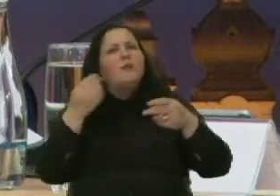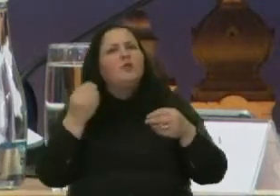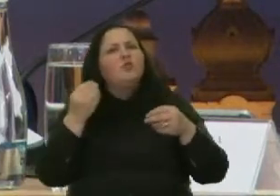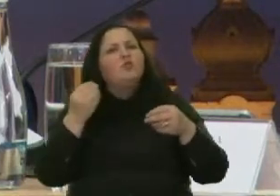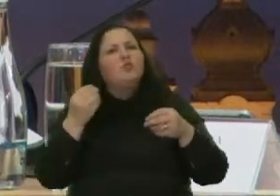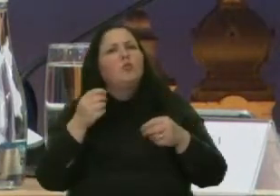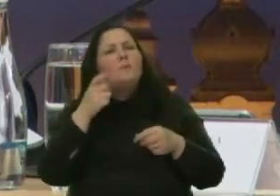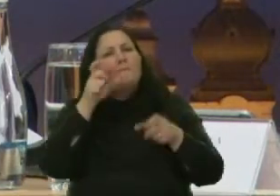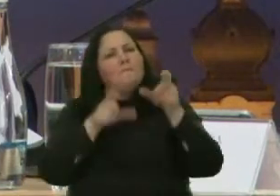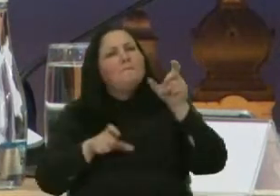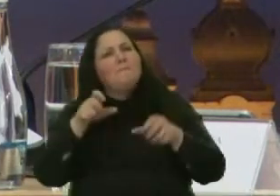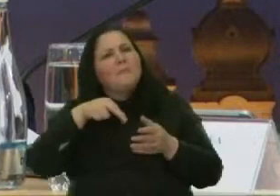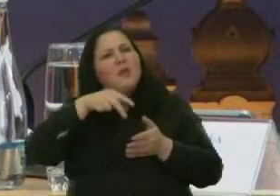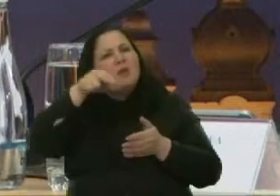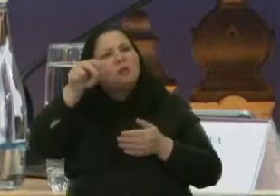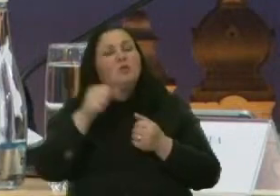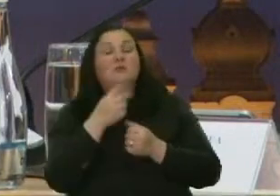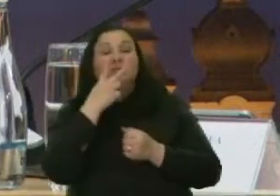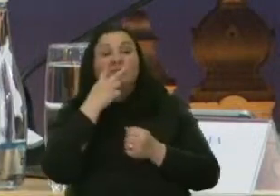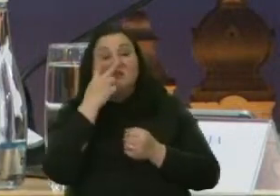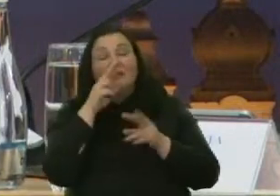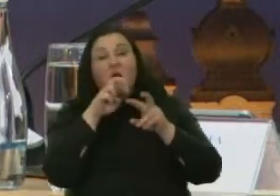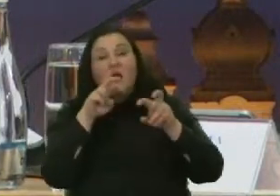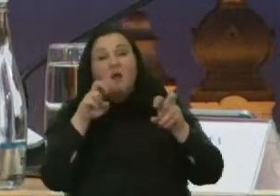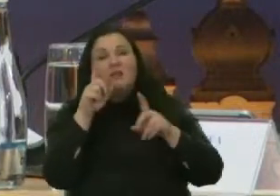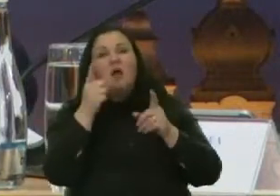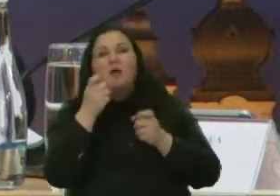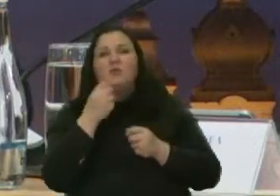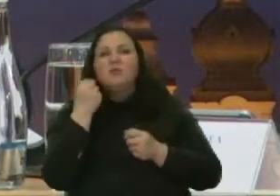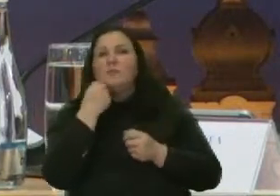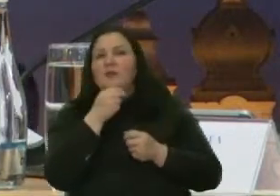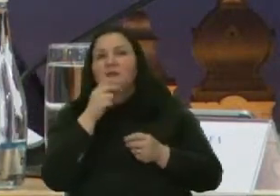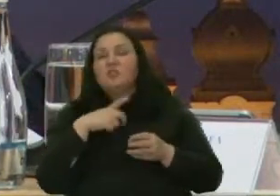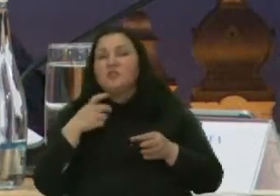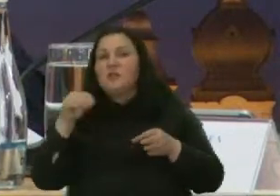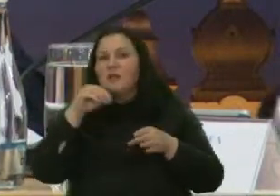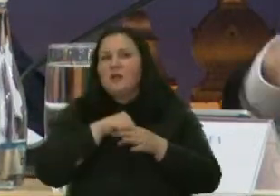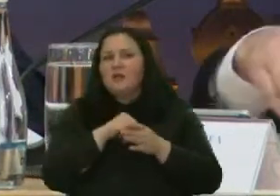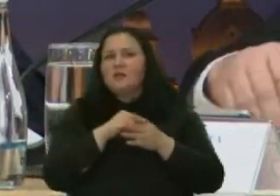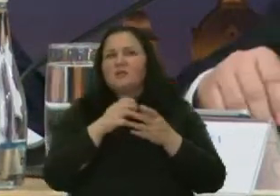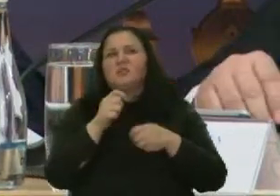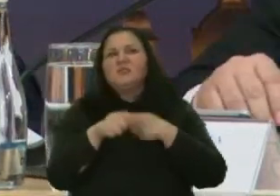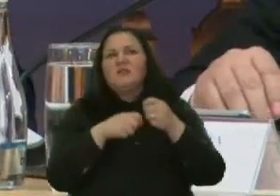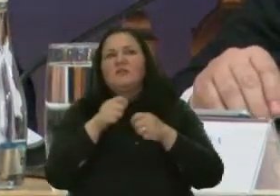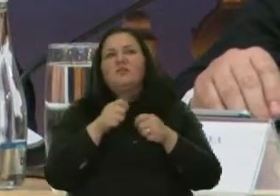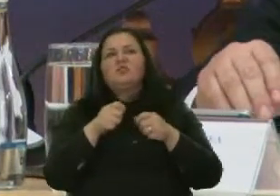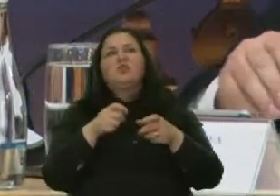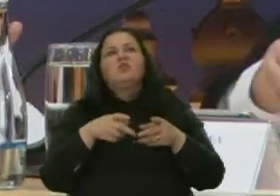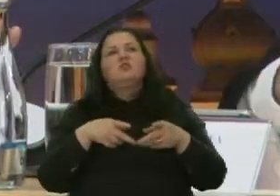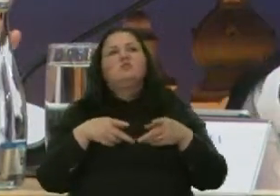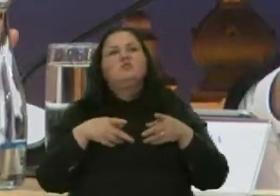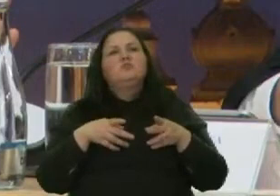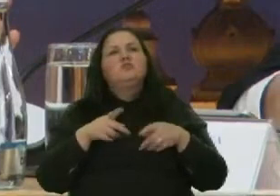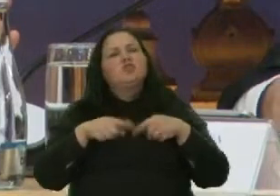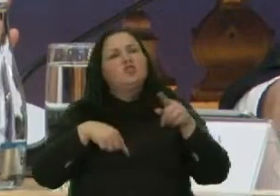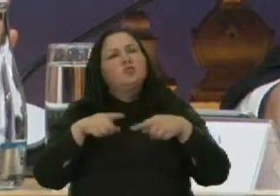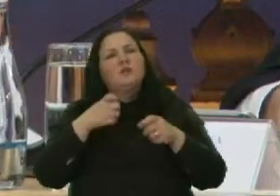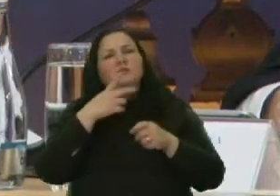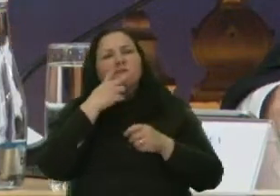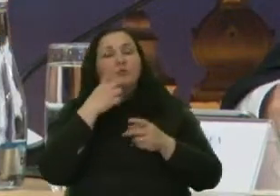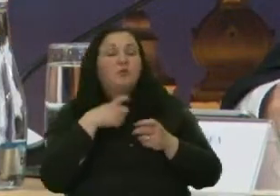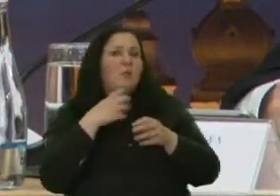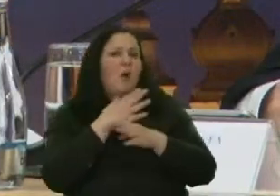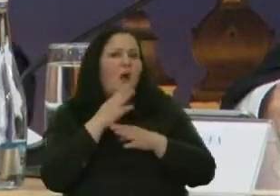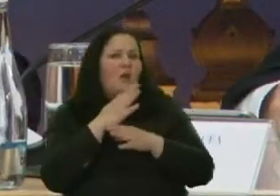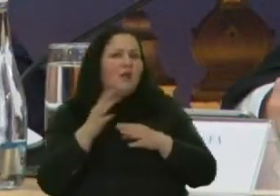dacă aduce beneficii dacă că se încadrează în viziunea ceea ce Serviciul de circulație nu respingem A priori dar trebuie analizat suplimentar